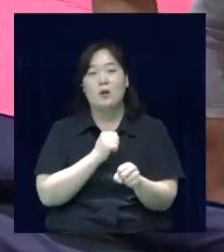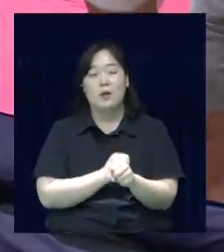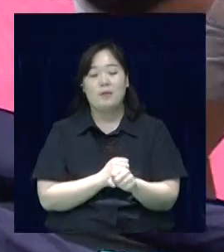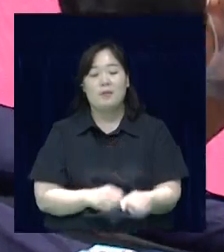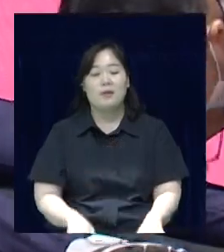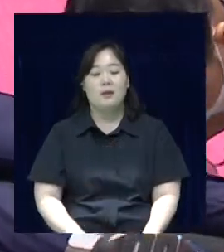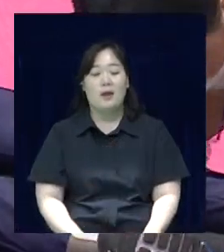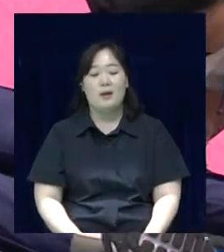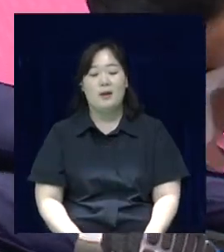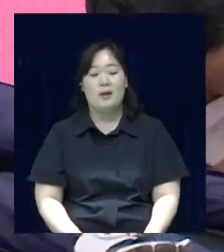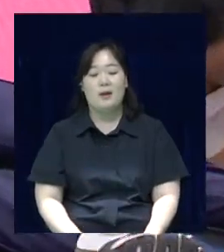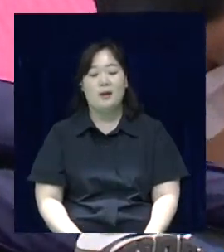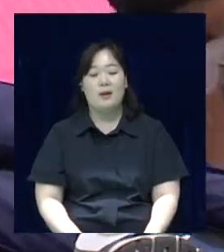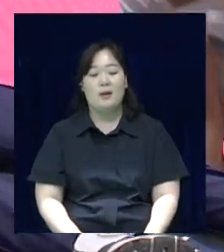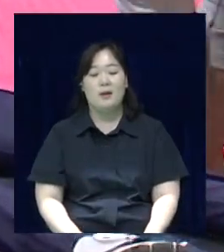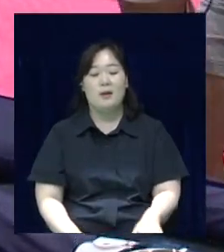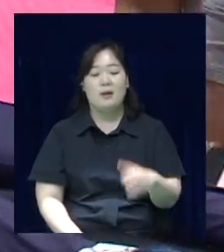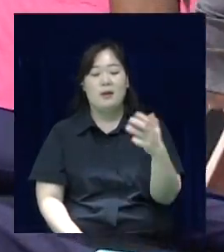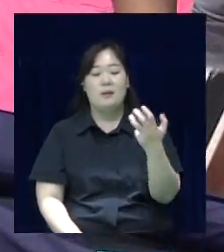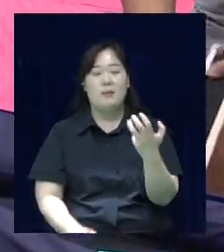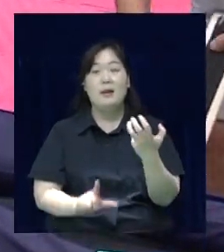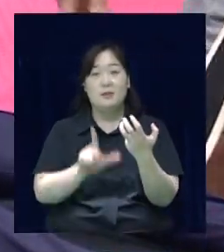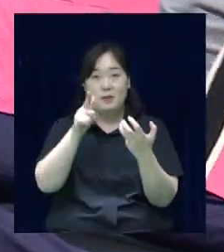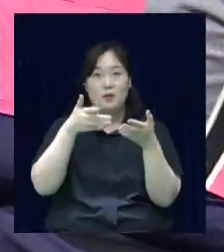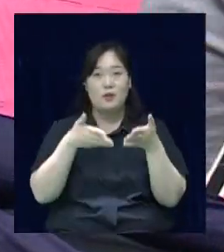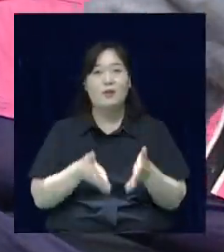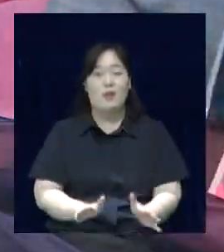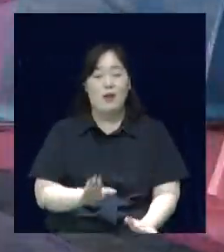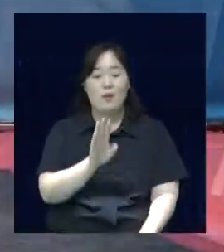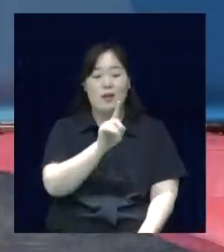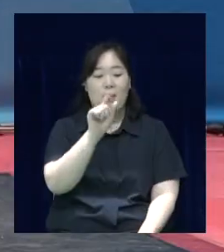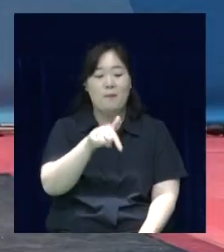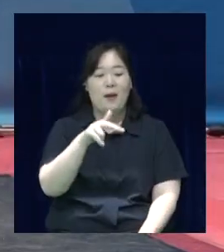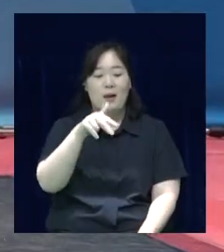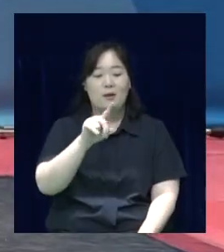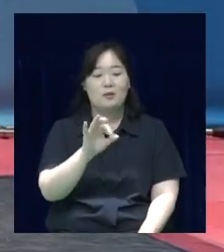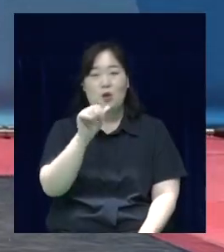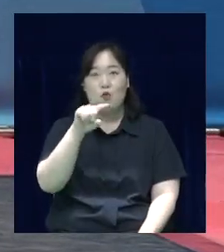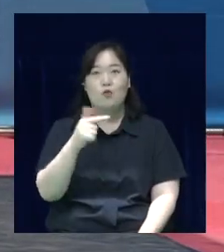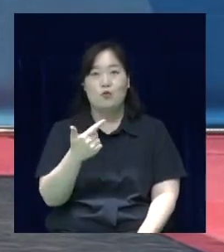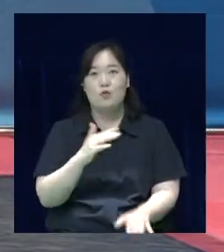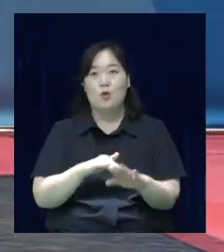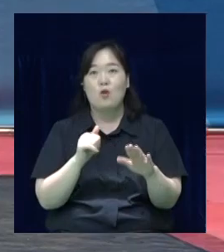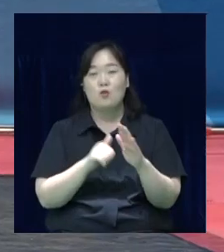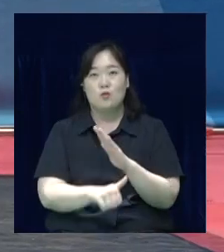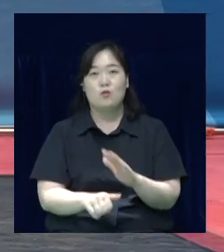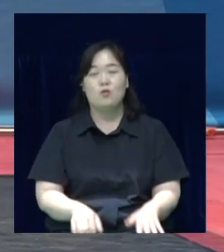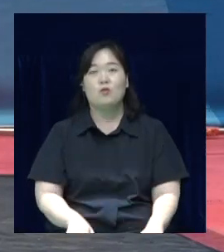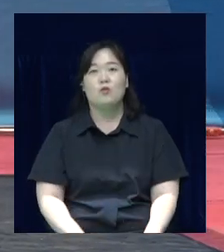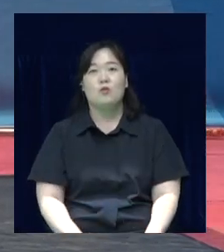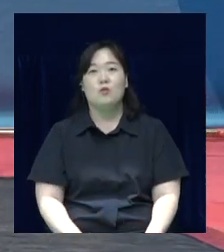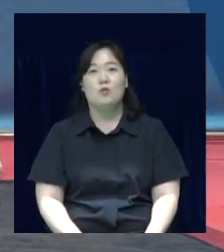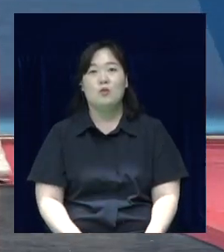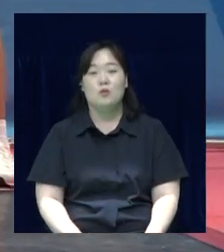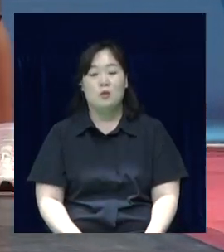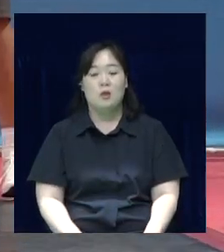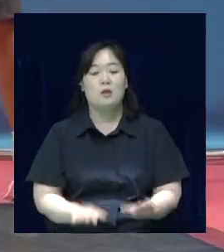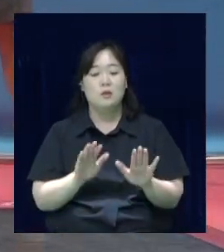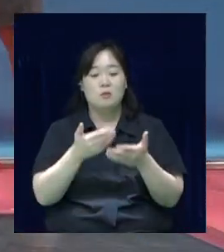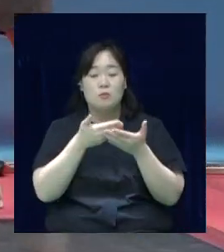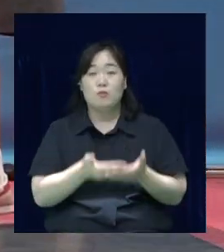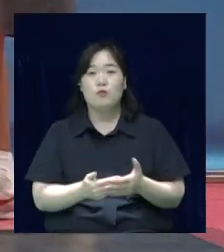80년생인 박정훈 선수 1차 시도 중량이 일단은 현재는 110kg으로 네. 표기가 되고